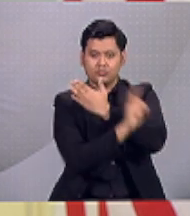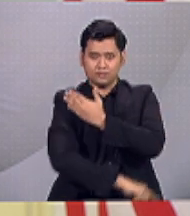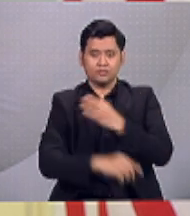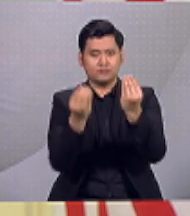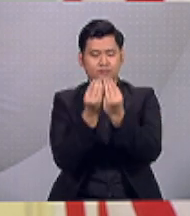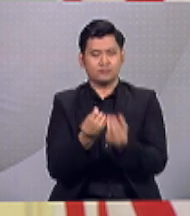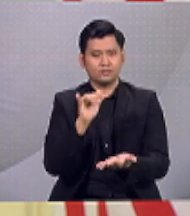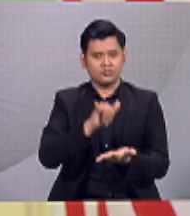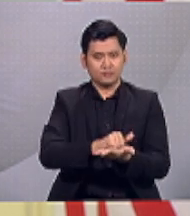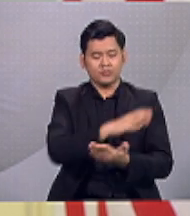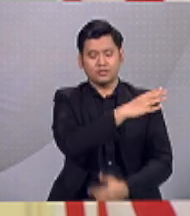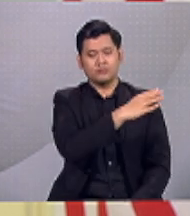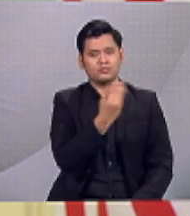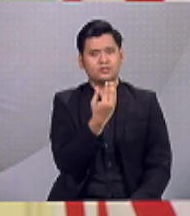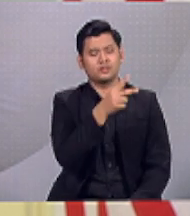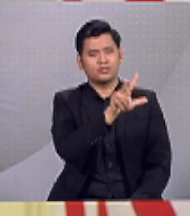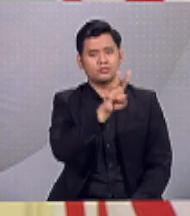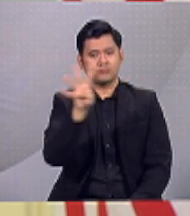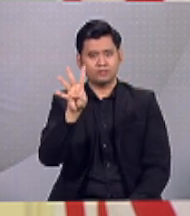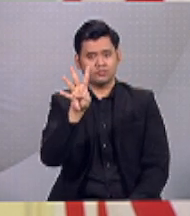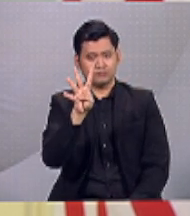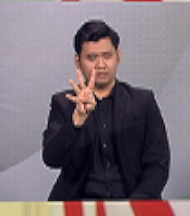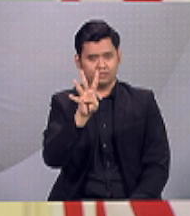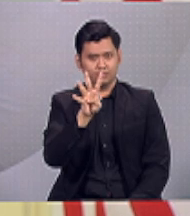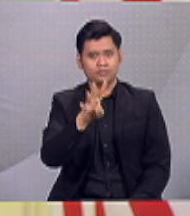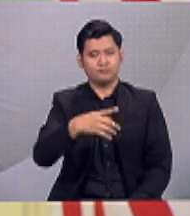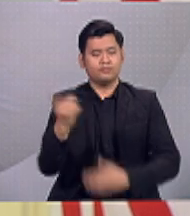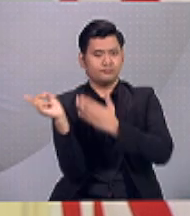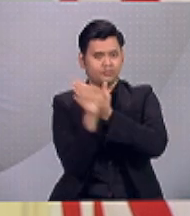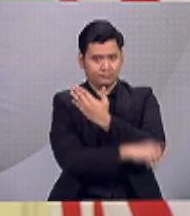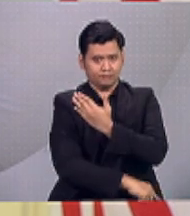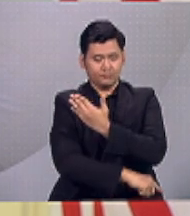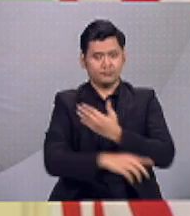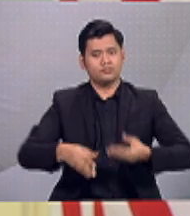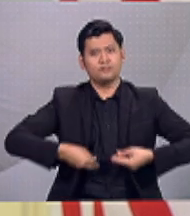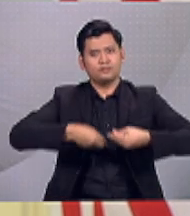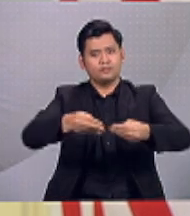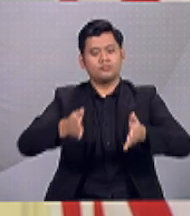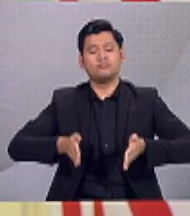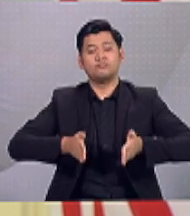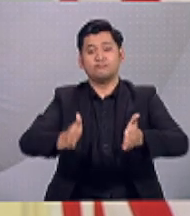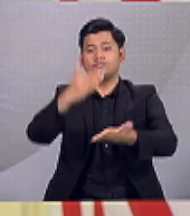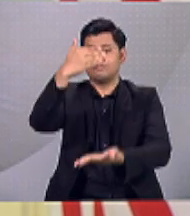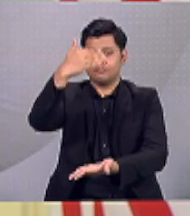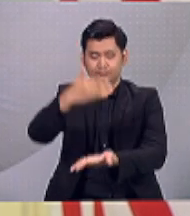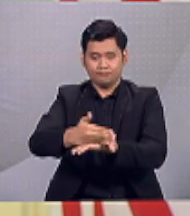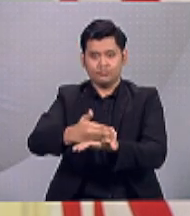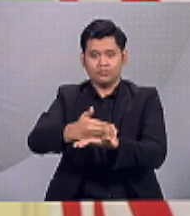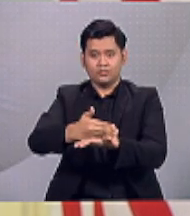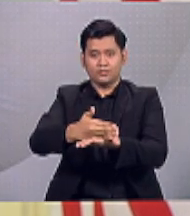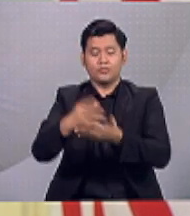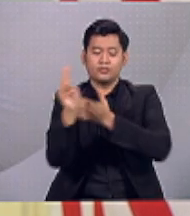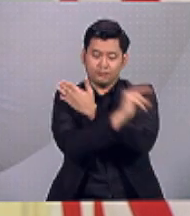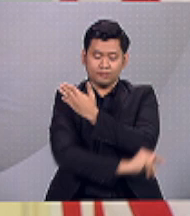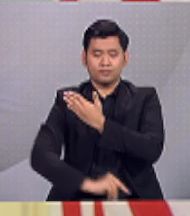sebanyak 134 kompaun dikeluarkan di sekatan jalan raya. Antara negeri